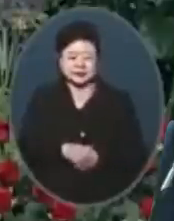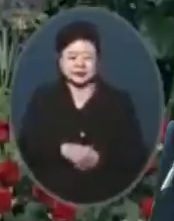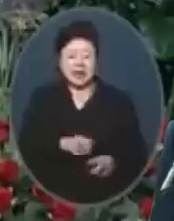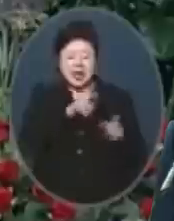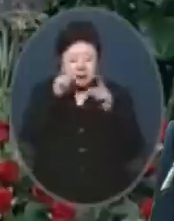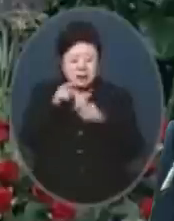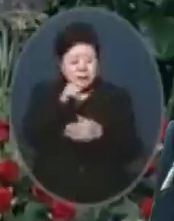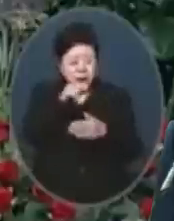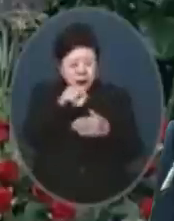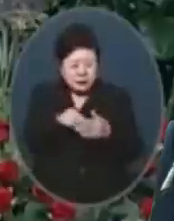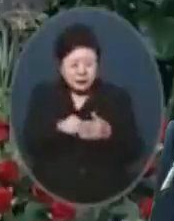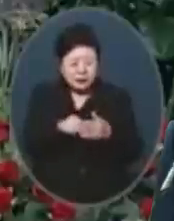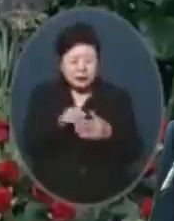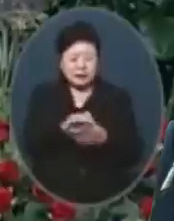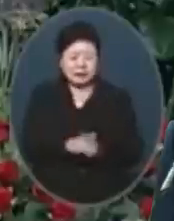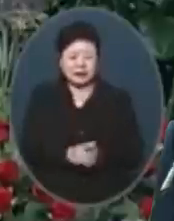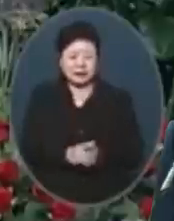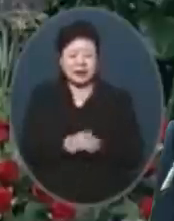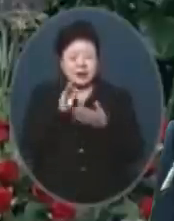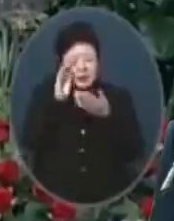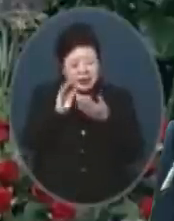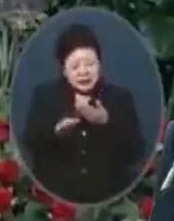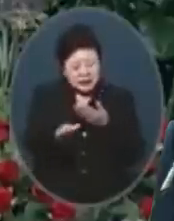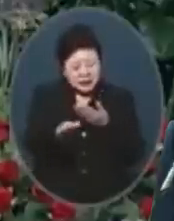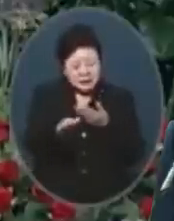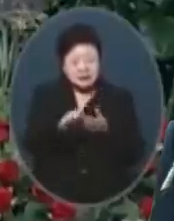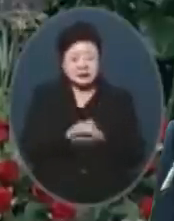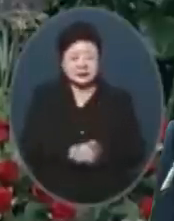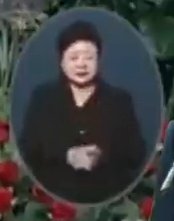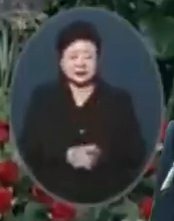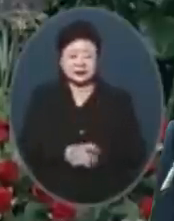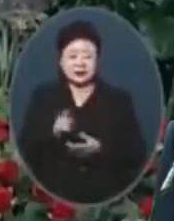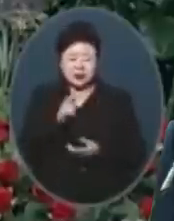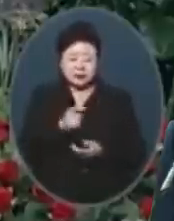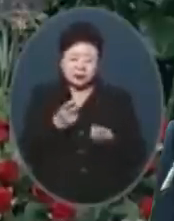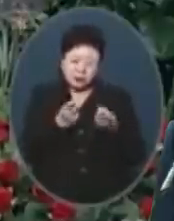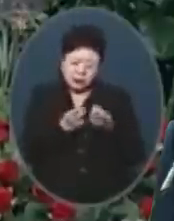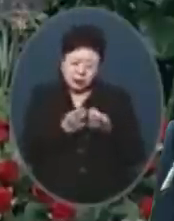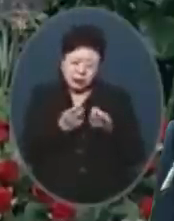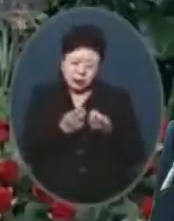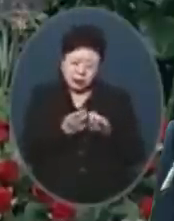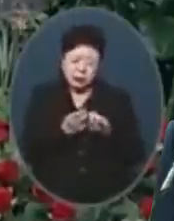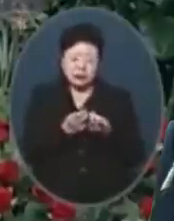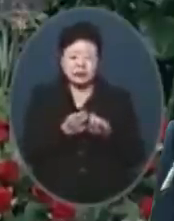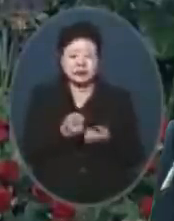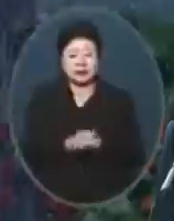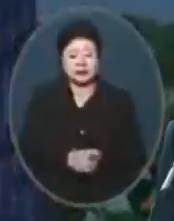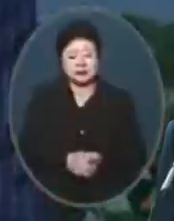삶의 미래는 어떤 수단과 방법으로